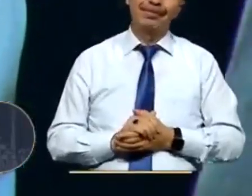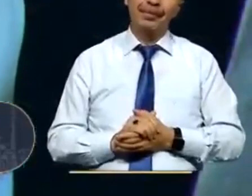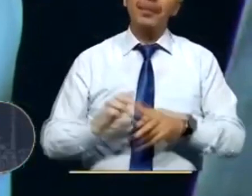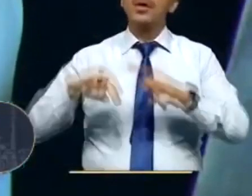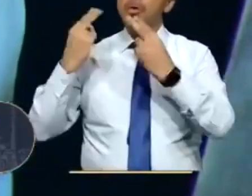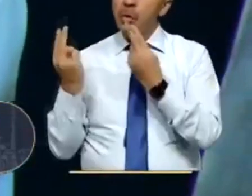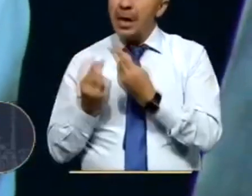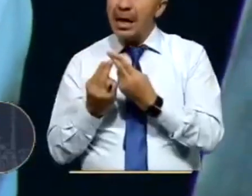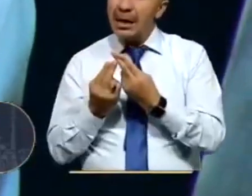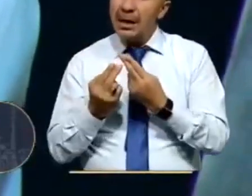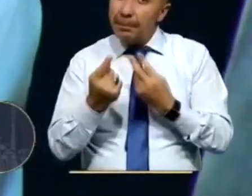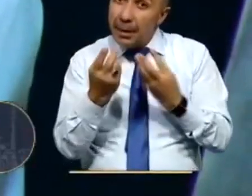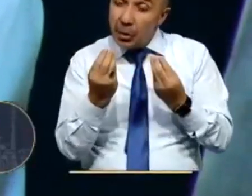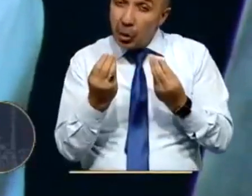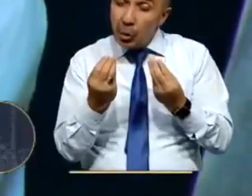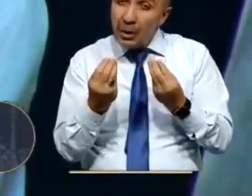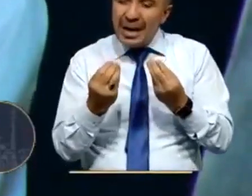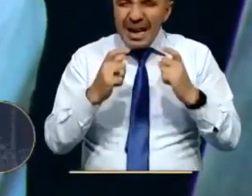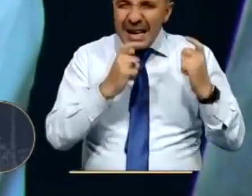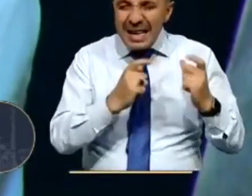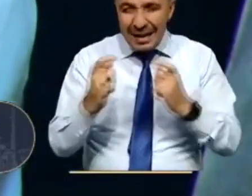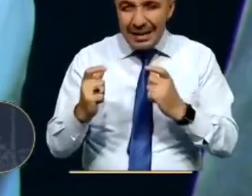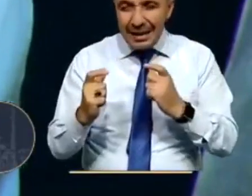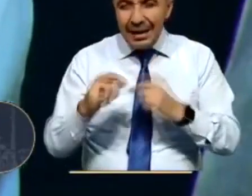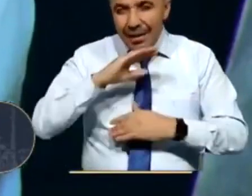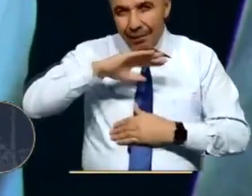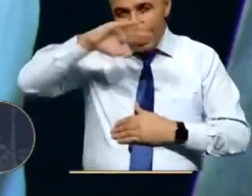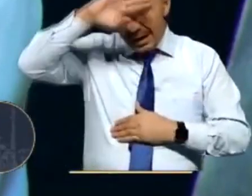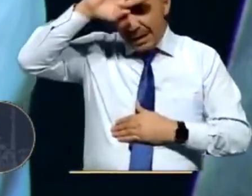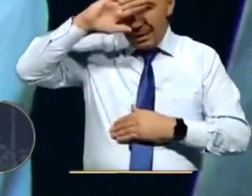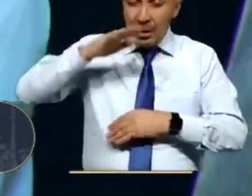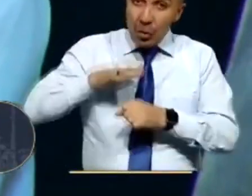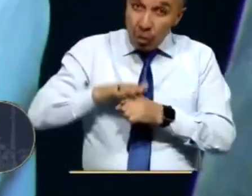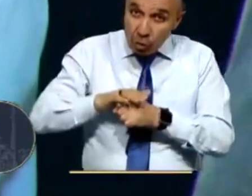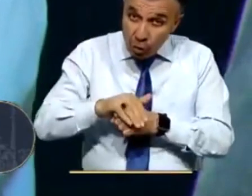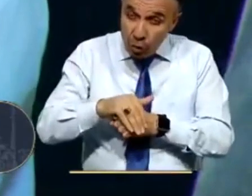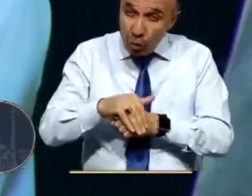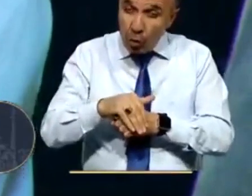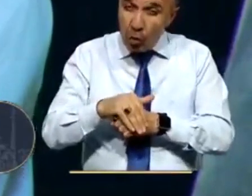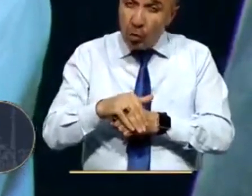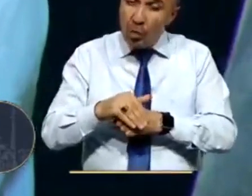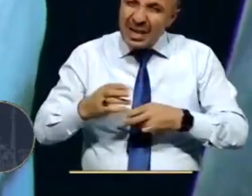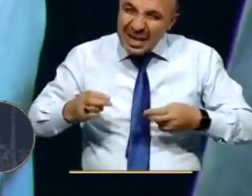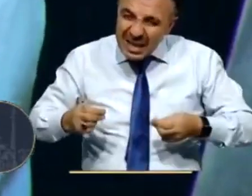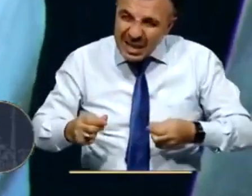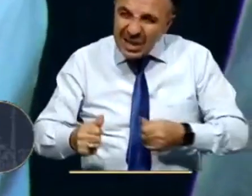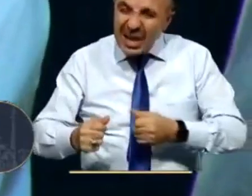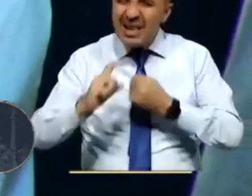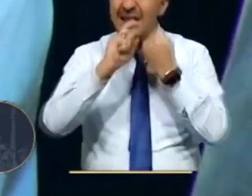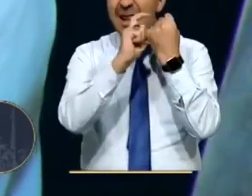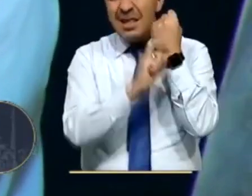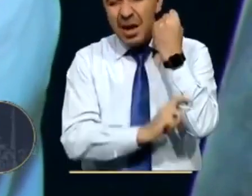Dünyanın birçok yerinde bayramı zulüm, baskı, terör,